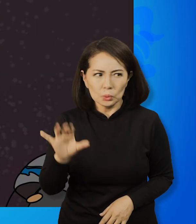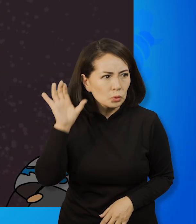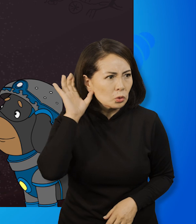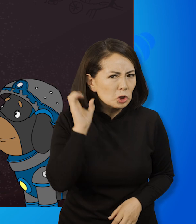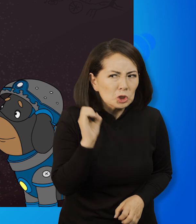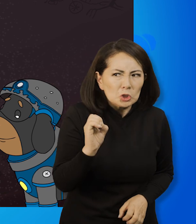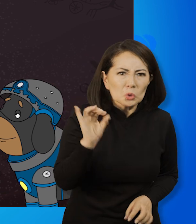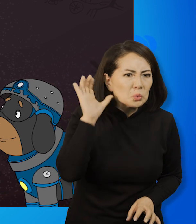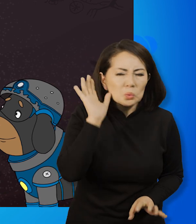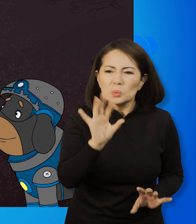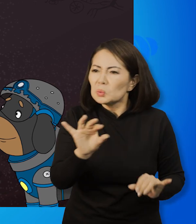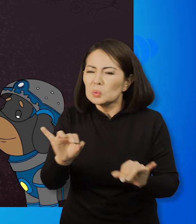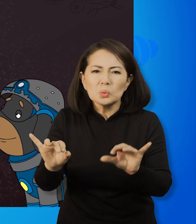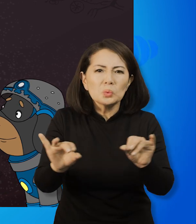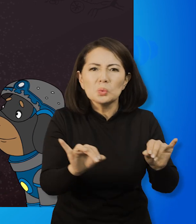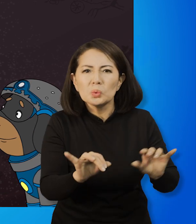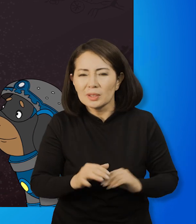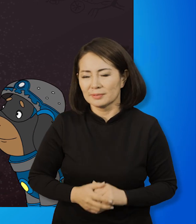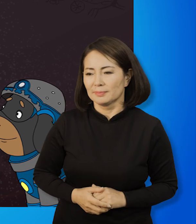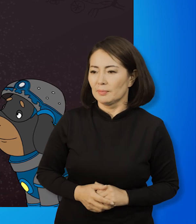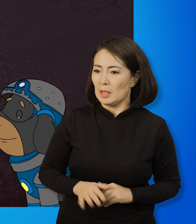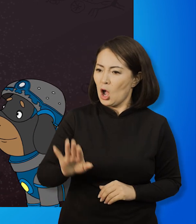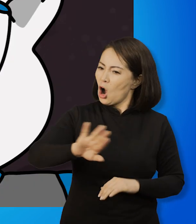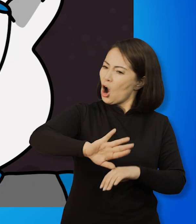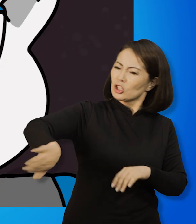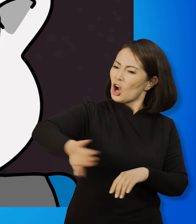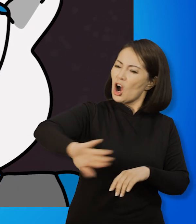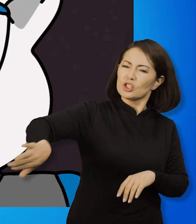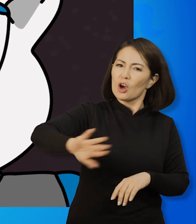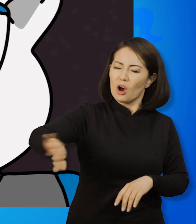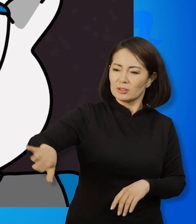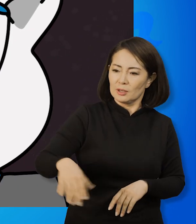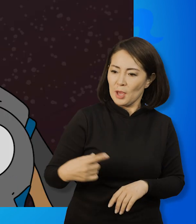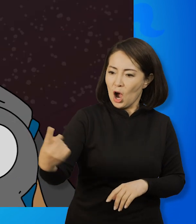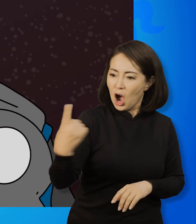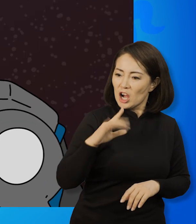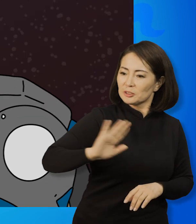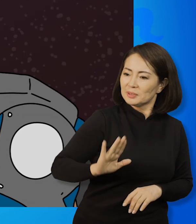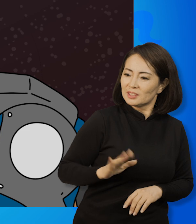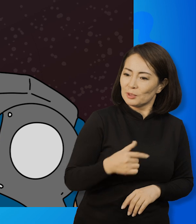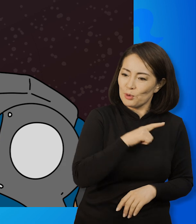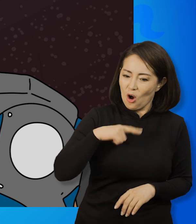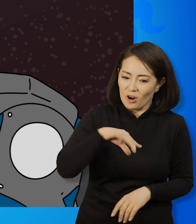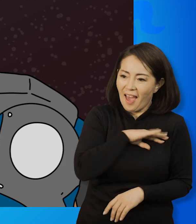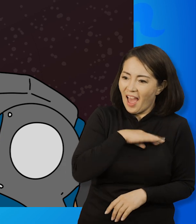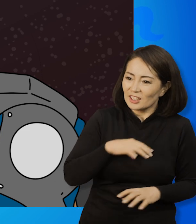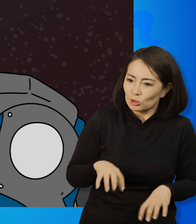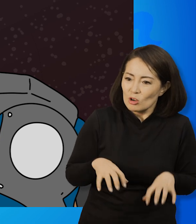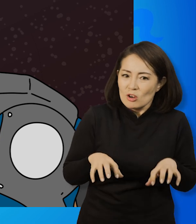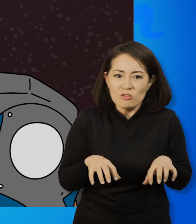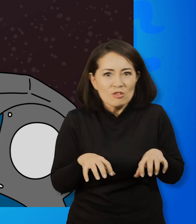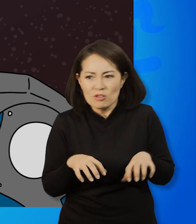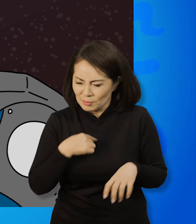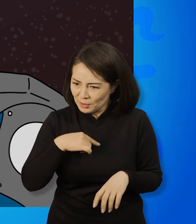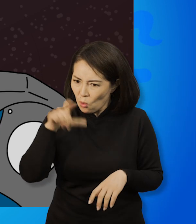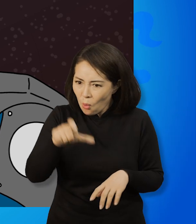Юу вэ? Харин юу вэ? Юу вэ? Хашаалаарэ. За ойртод үзээрэй. Би өөрөөсөө ч айдсан